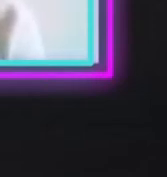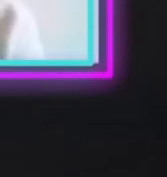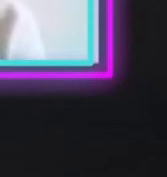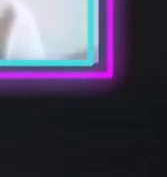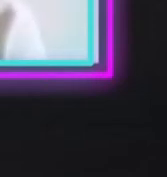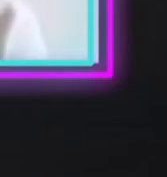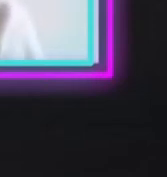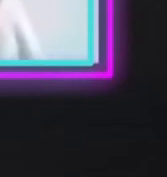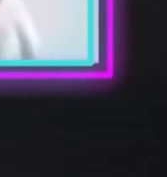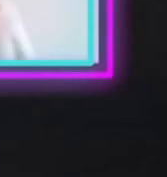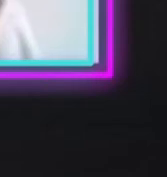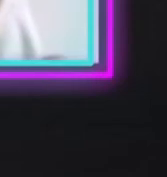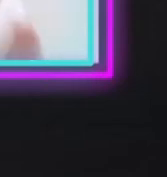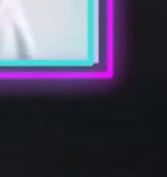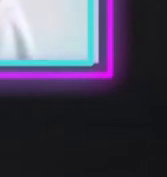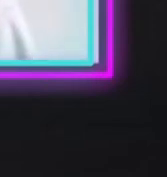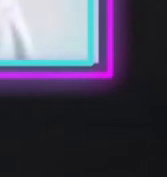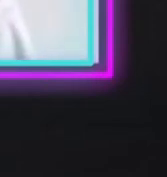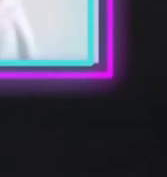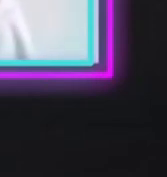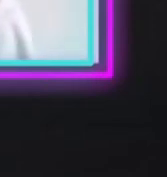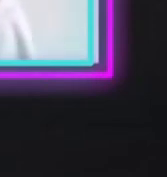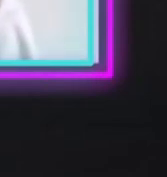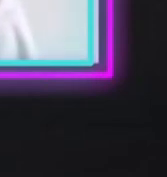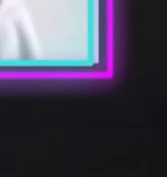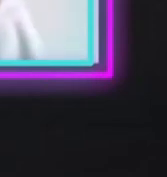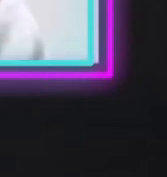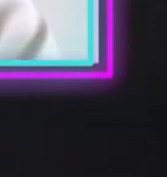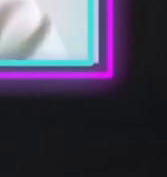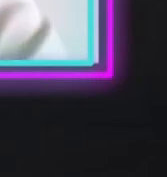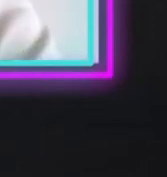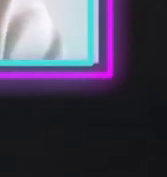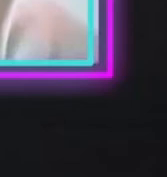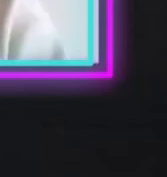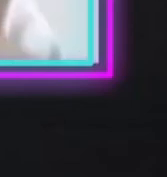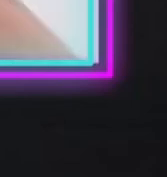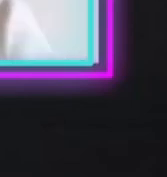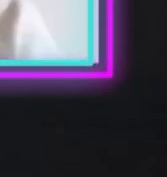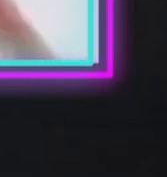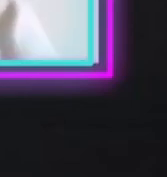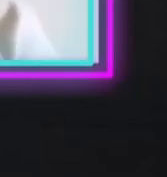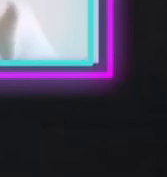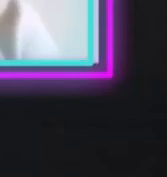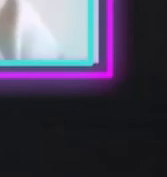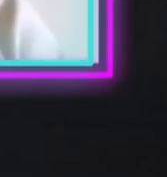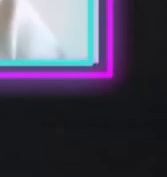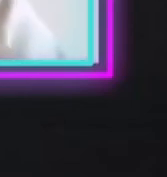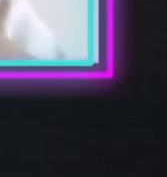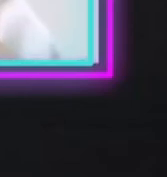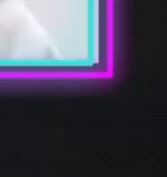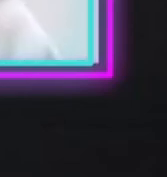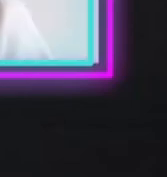ones. None at all. It was just work when I was super younger pa. But growing up and